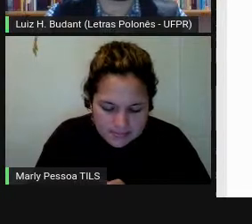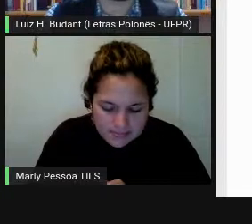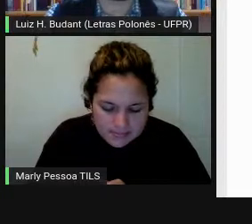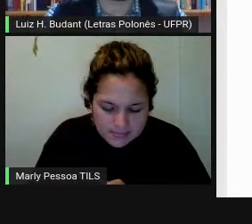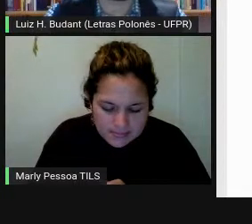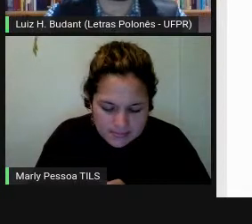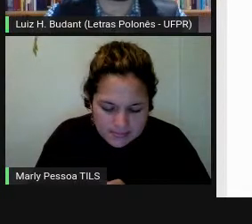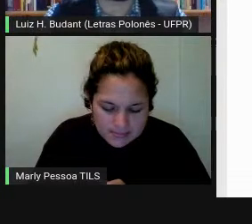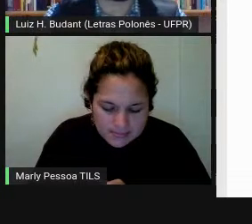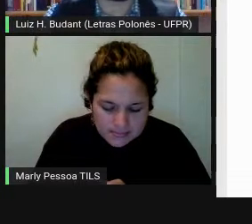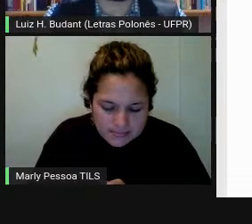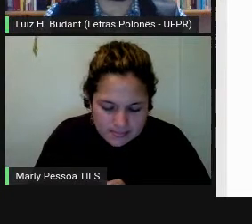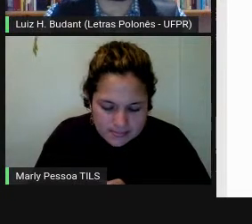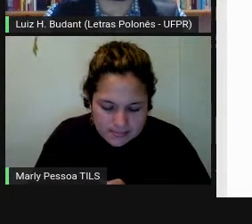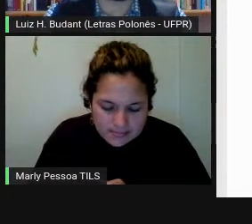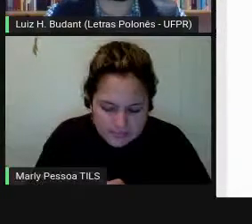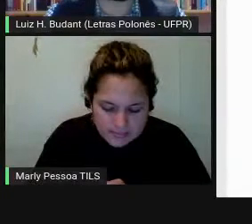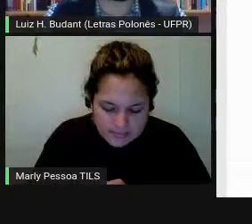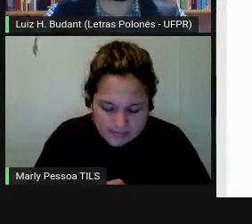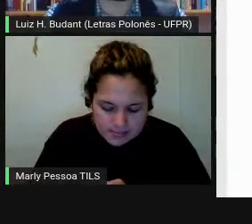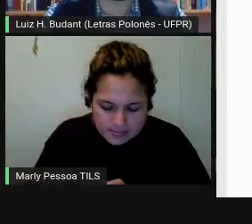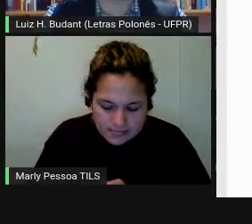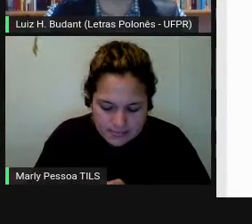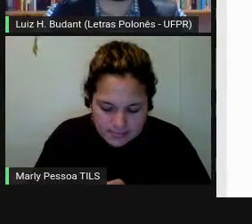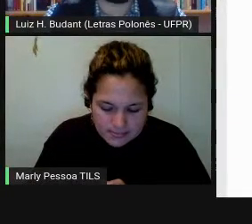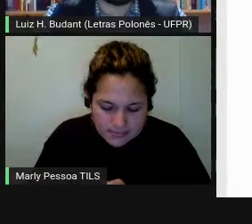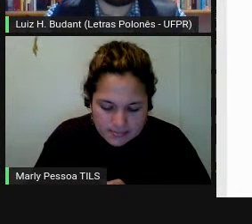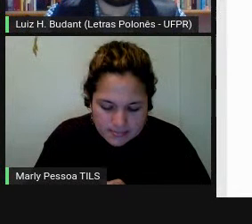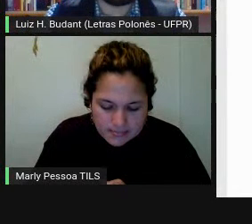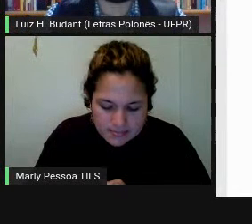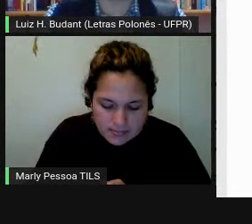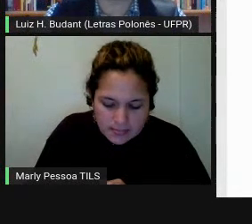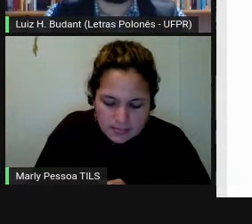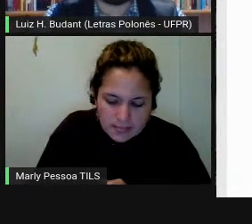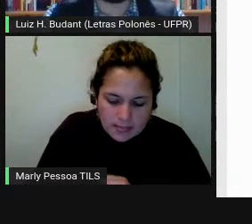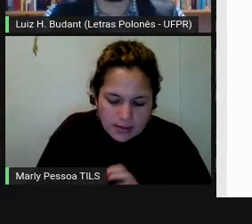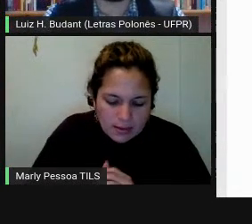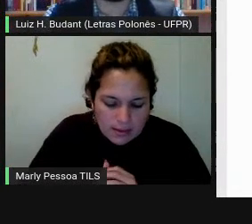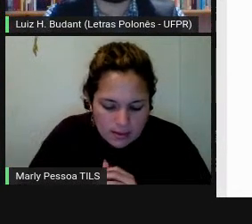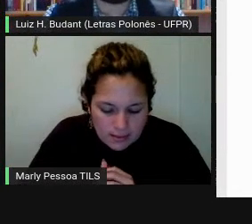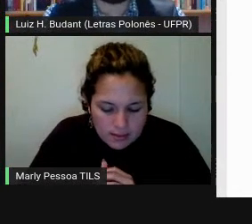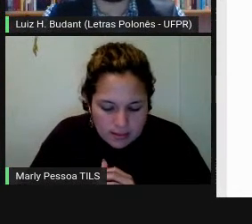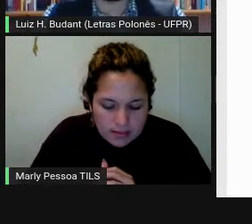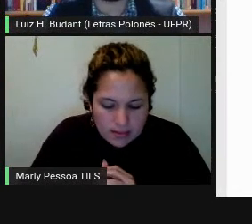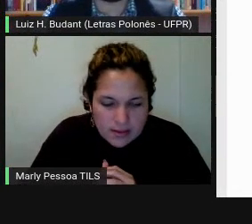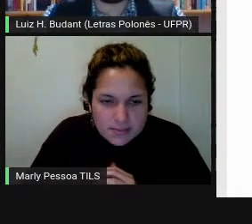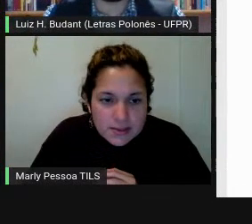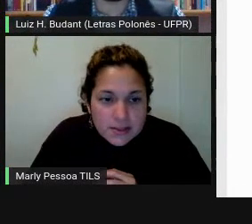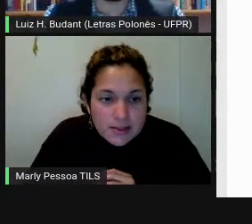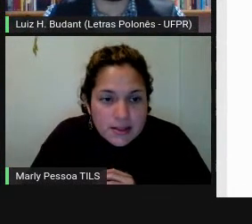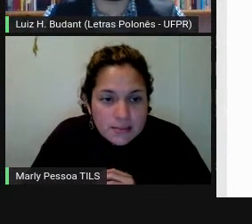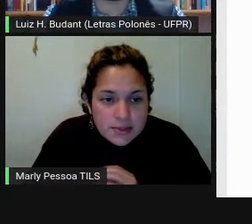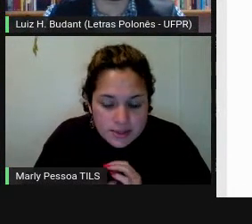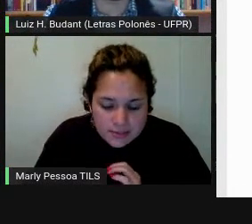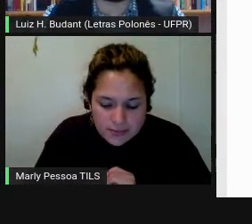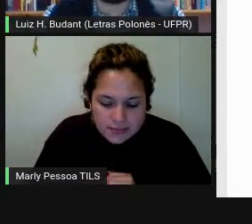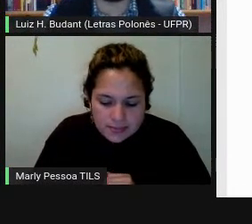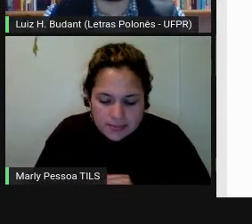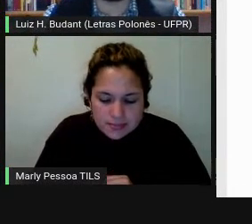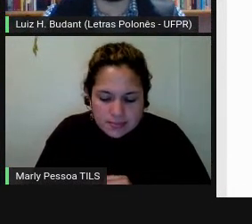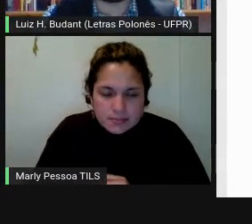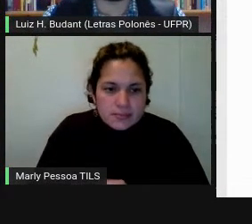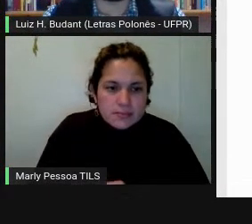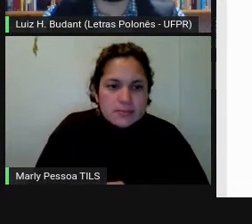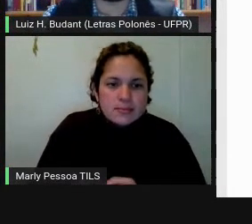chrześcijaństwo, wystąpiły w Polsce też inne imiona. No século,